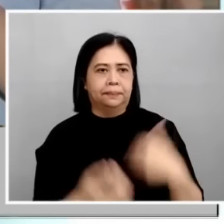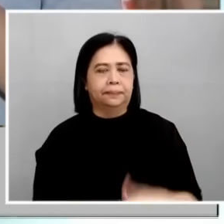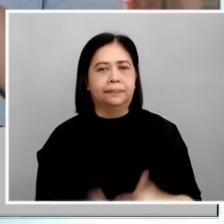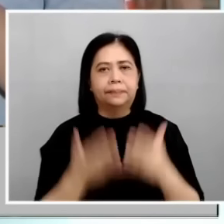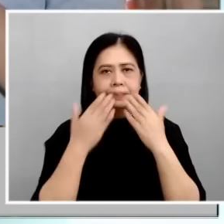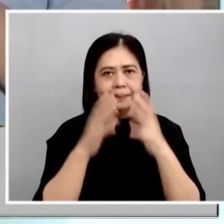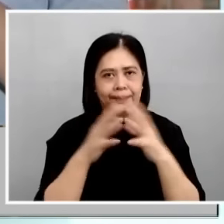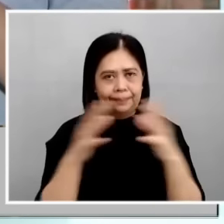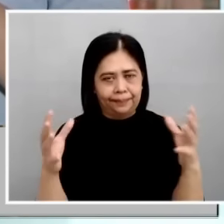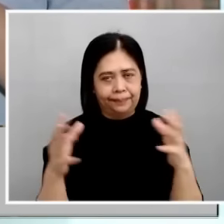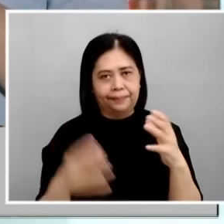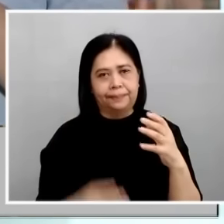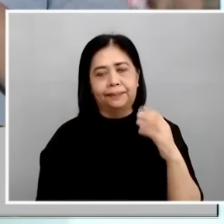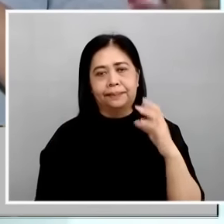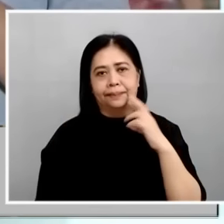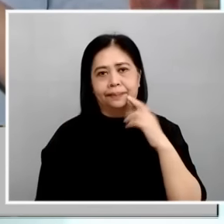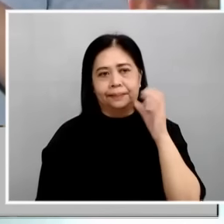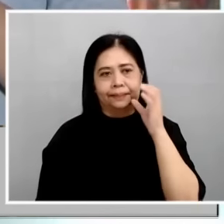salamat, Raya Capulong.